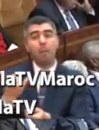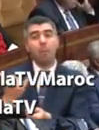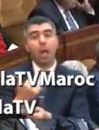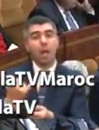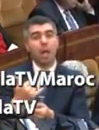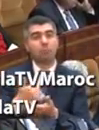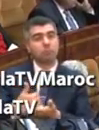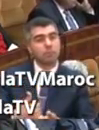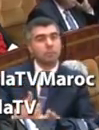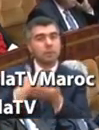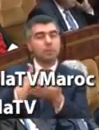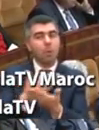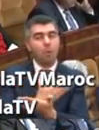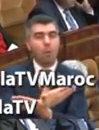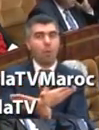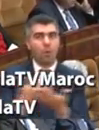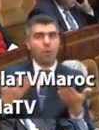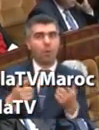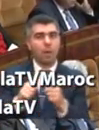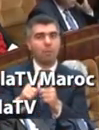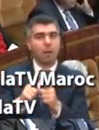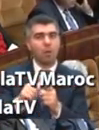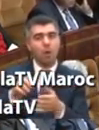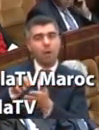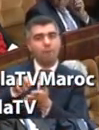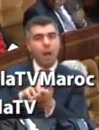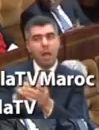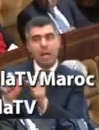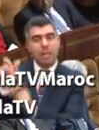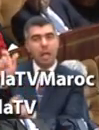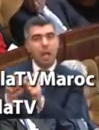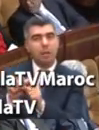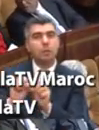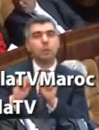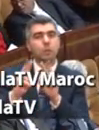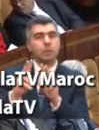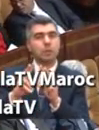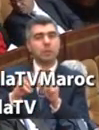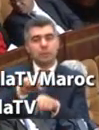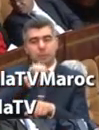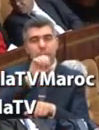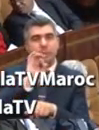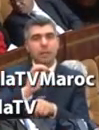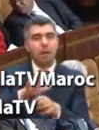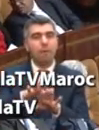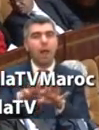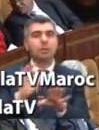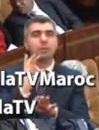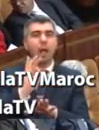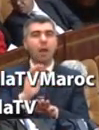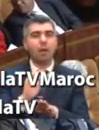يمكن الفلاح يبقى مشبث بالارض ديالو. كذلك باش الفرشه المائيه نعزوها، كاين واحد